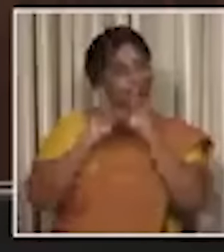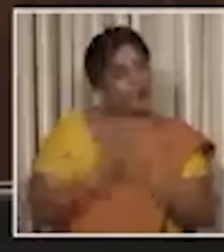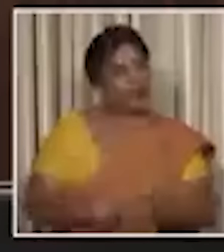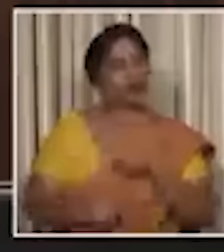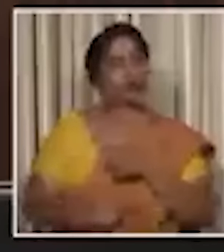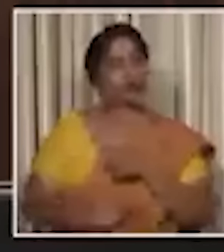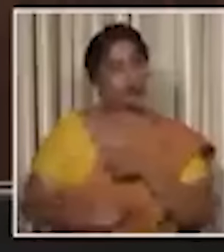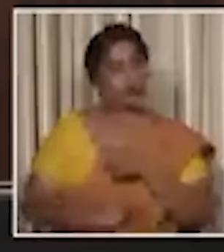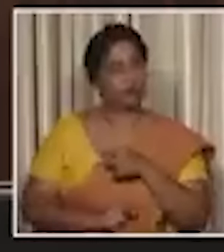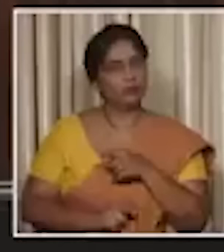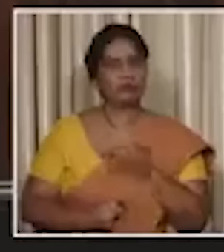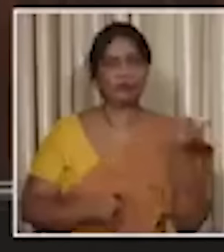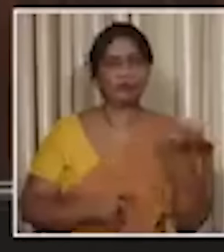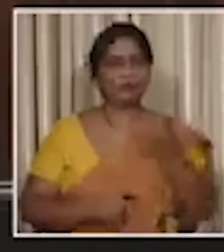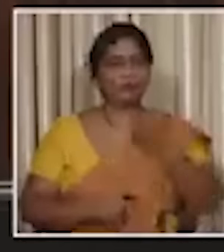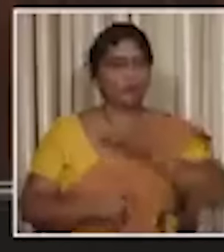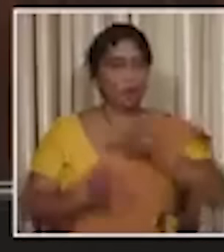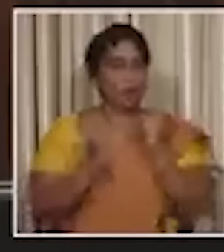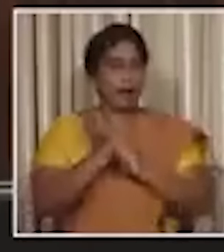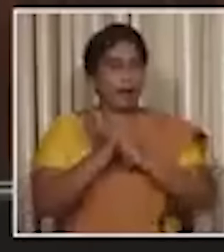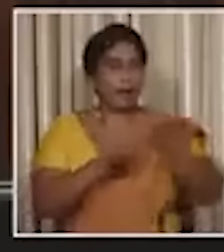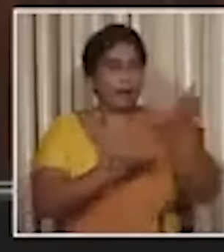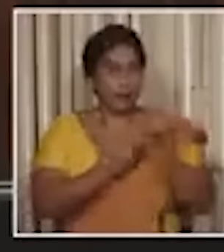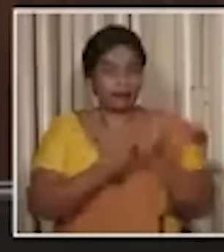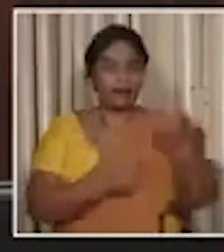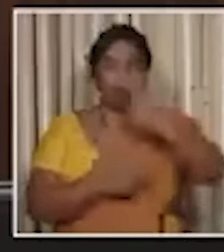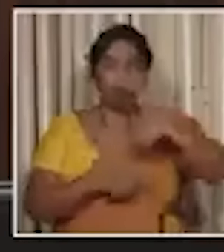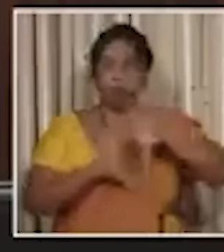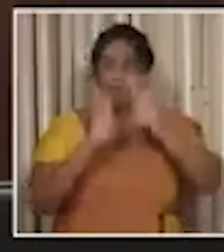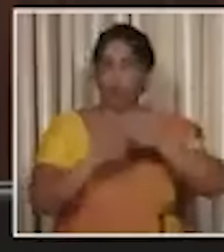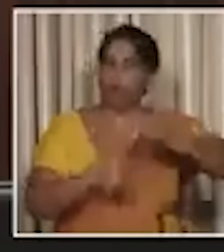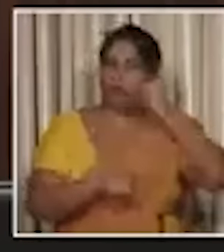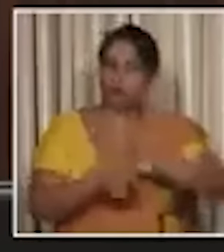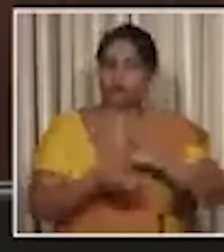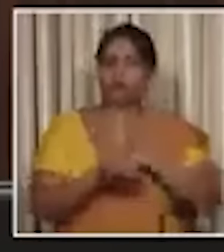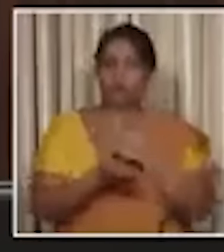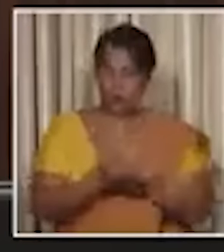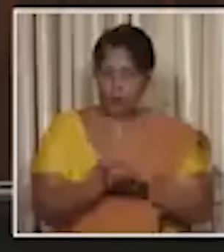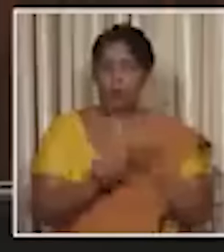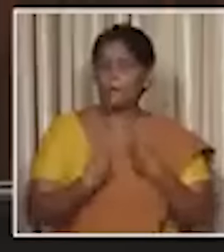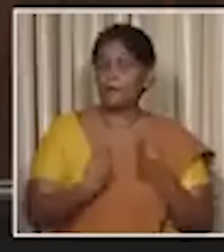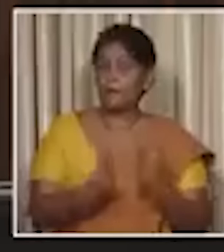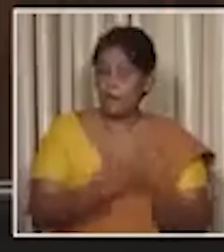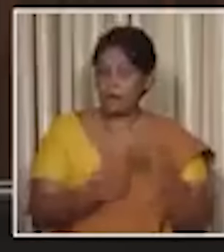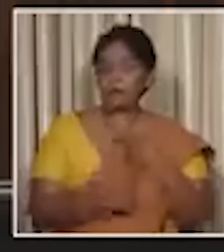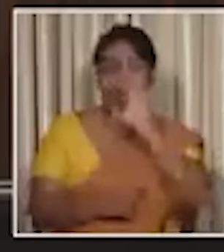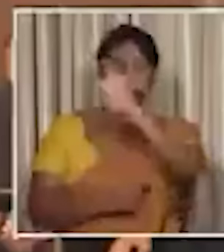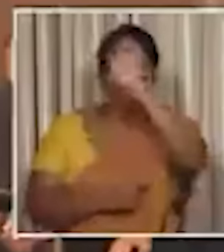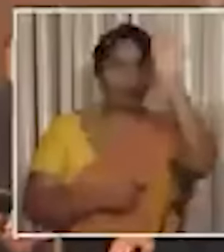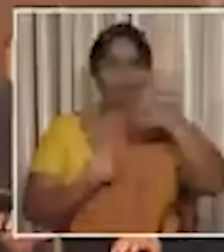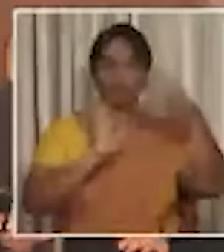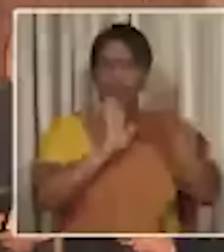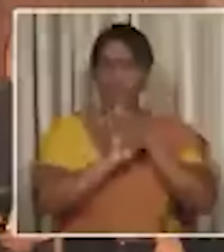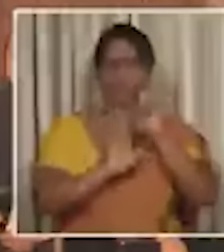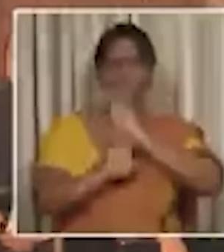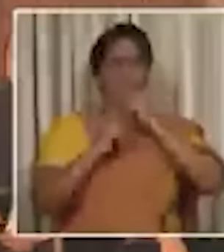செலுத்தப்படுகின்றது. எனவே அவ்வாறான துறைகளில் அரசாங்கத்தின் பங்கும் சந்தையில் பங்களிப்பு செய்யக்கூடியதாக காணப்படுகிறது.